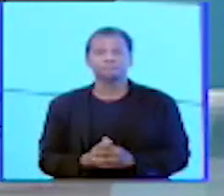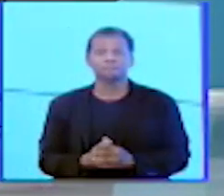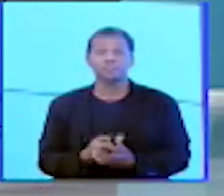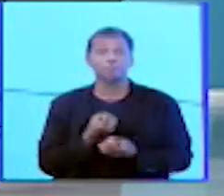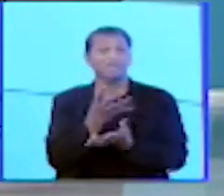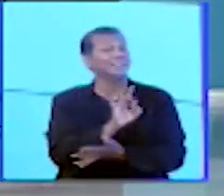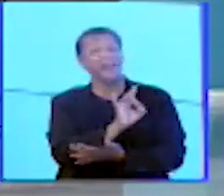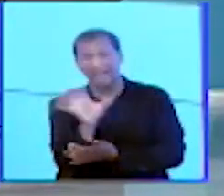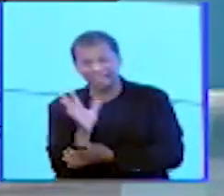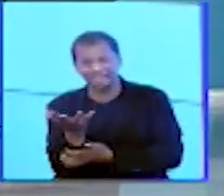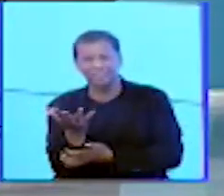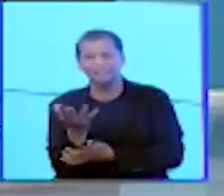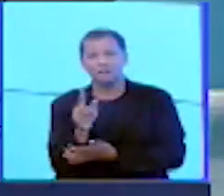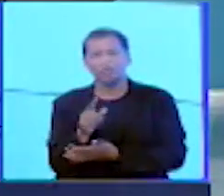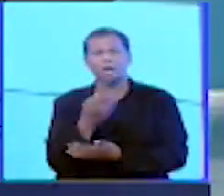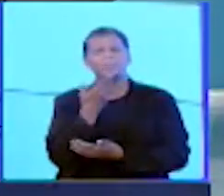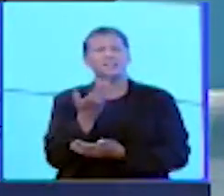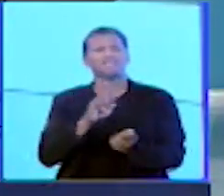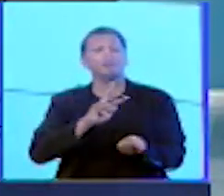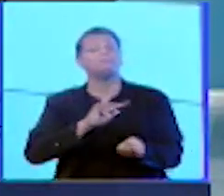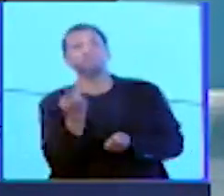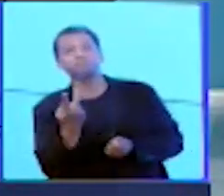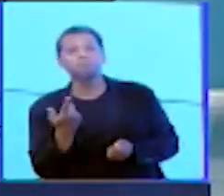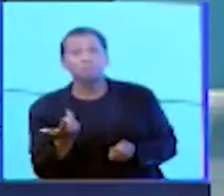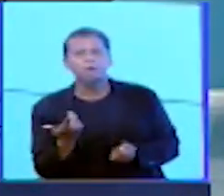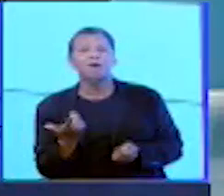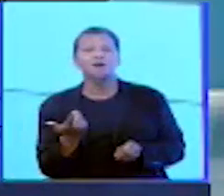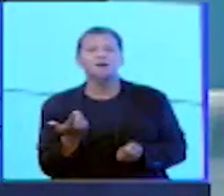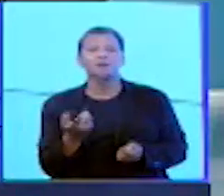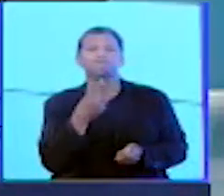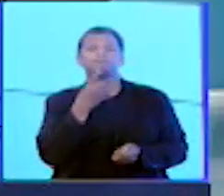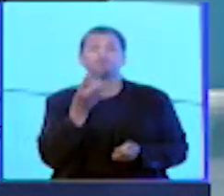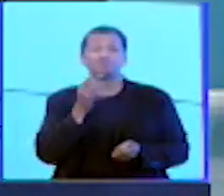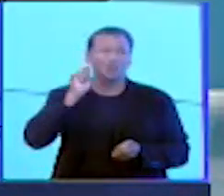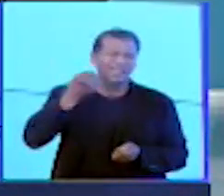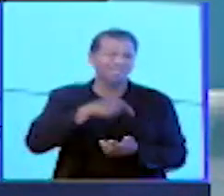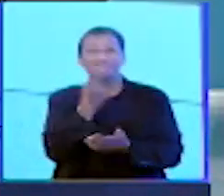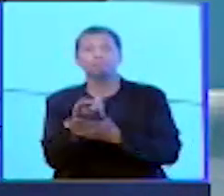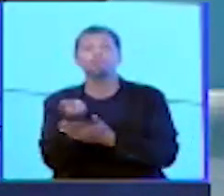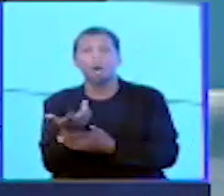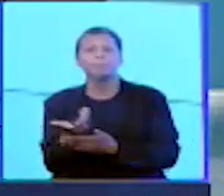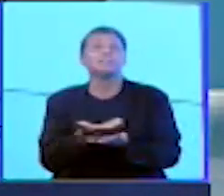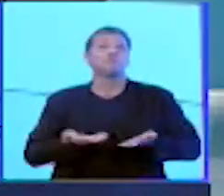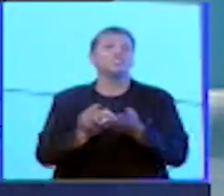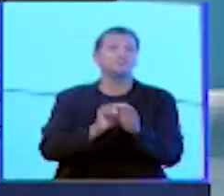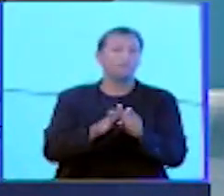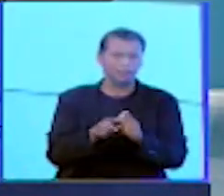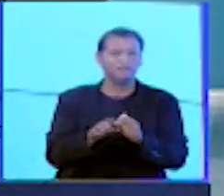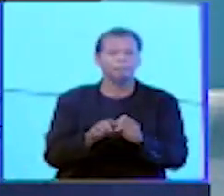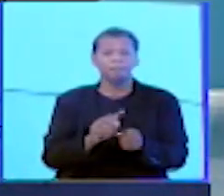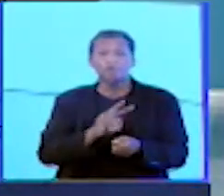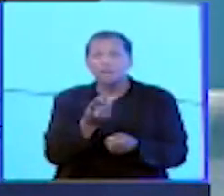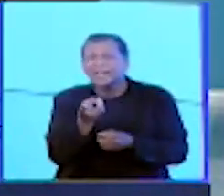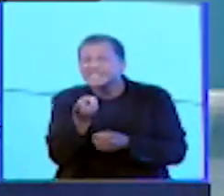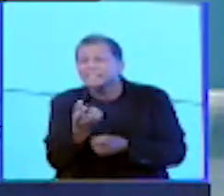Informasi lain, mengubah kebiasaan dengan melakukan hal baru memang bukanlah hal mudah. Namun di masa pandemi, melakukan perubahan